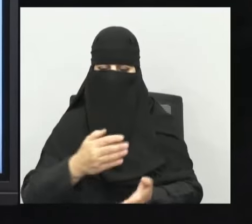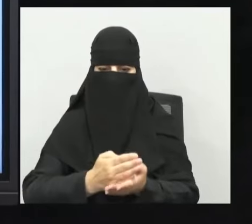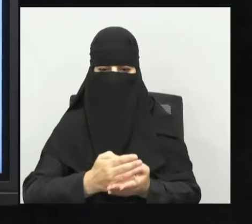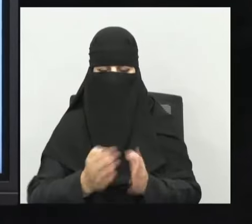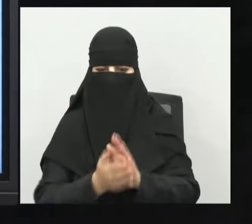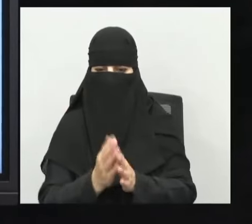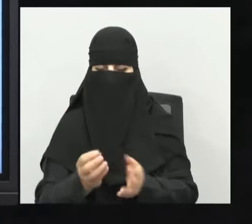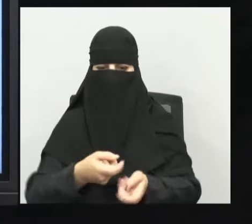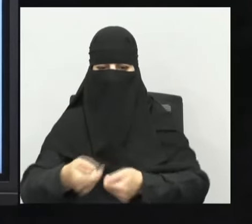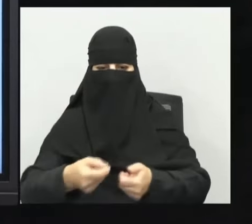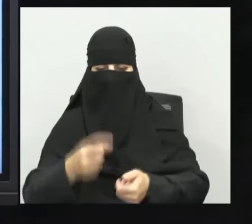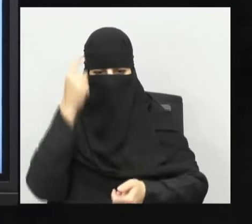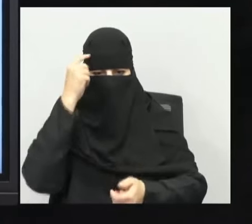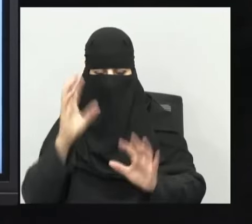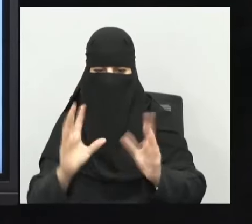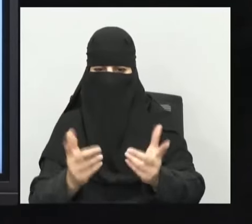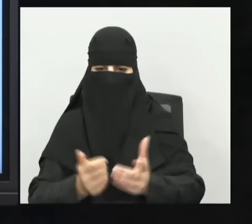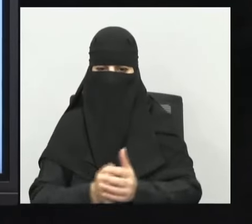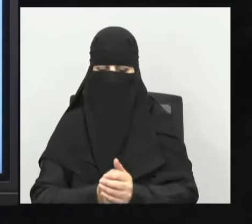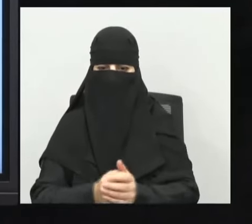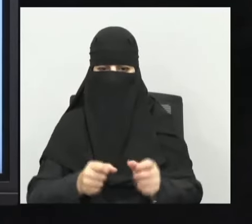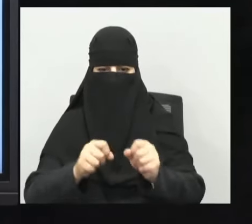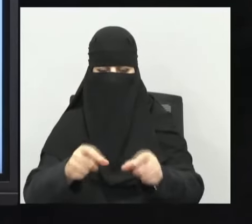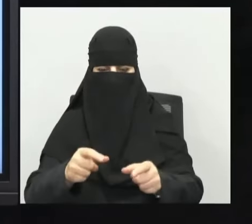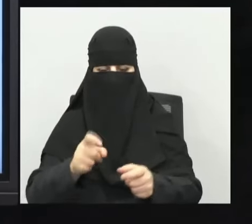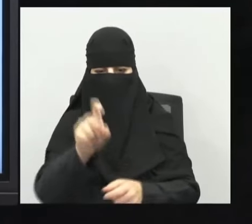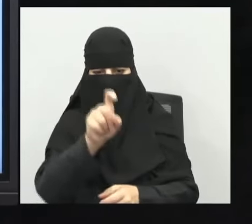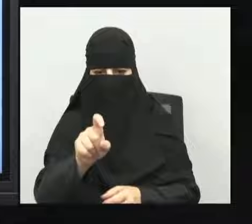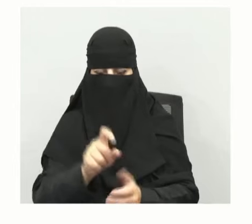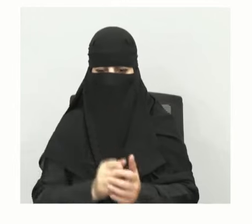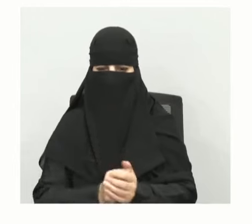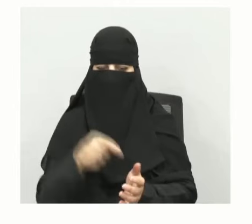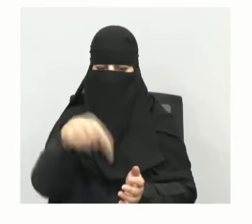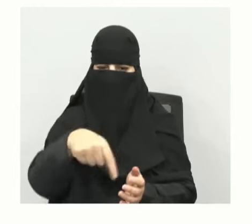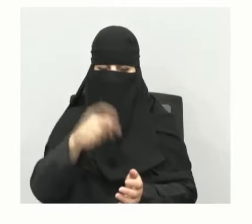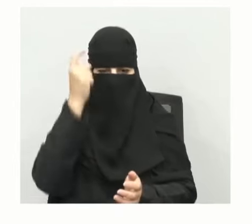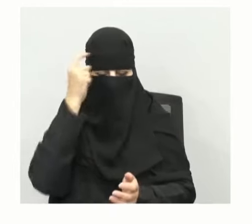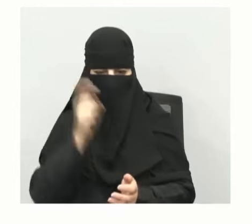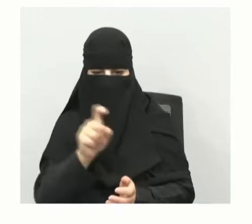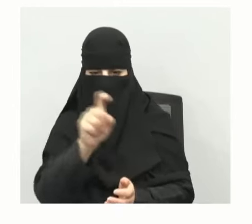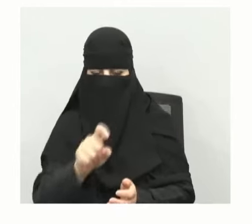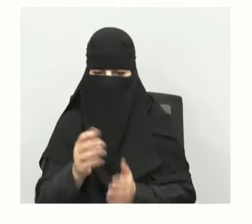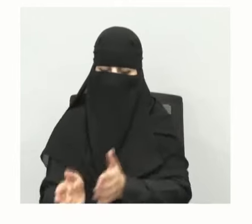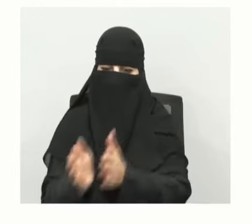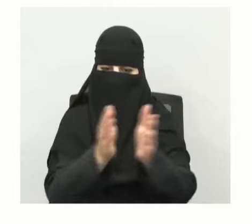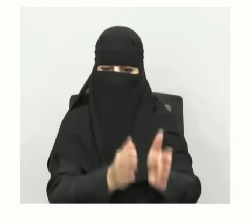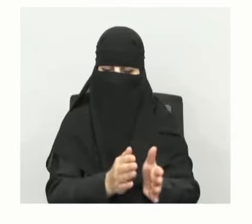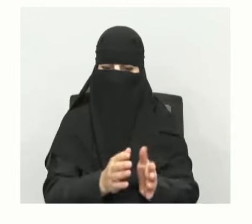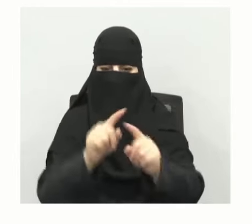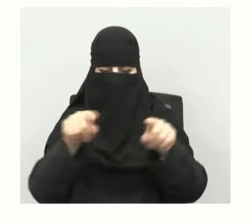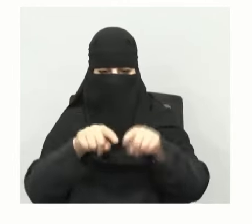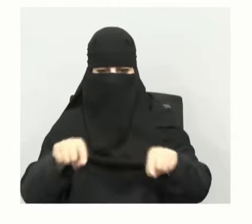مجانيه ما رايكم يا ابطال واضح السؤال طيب يا ابطال الان فهمنا السؤال اذا ننتقل لخطوه وضع